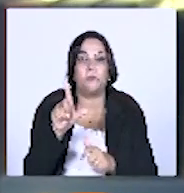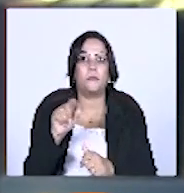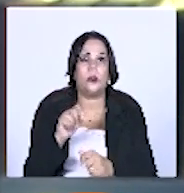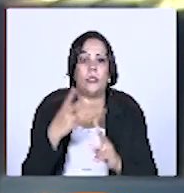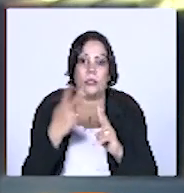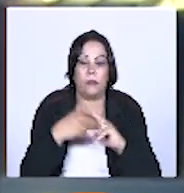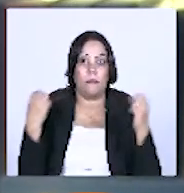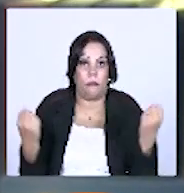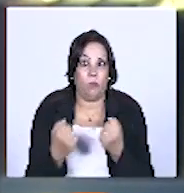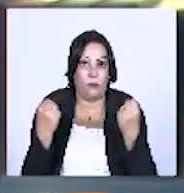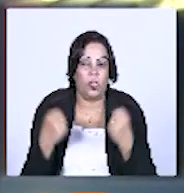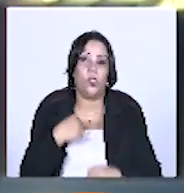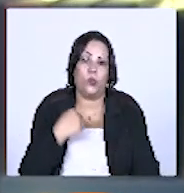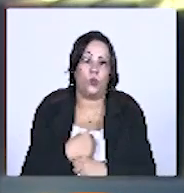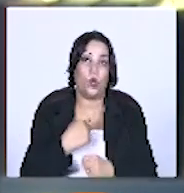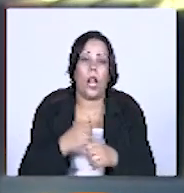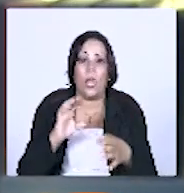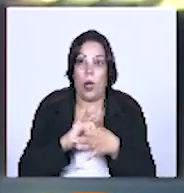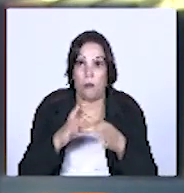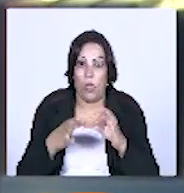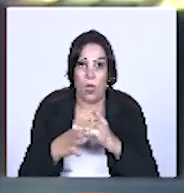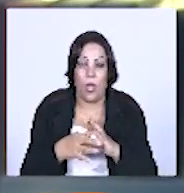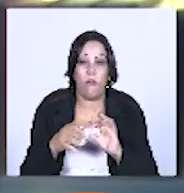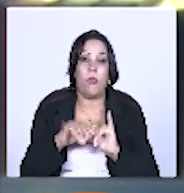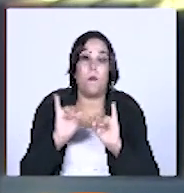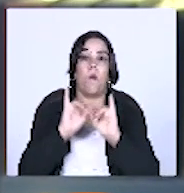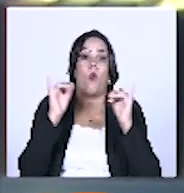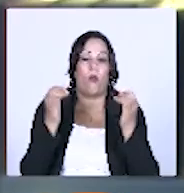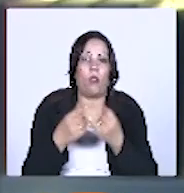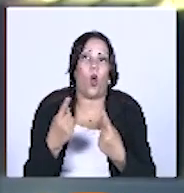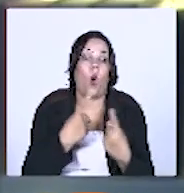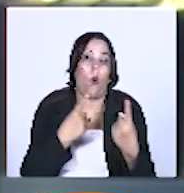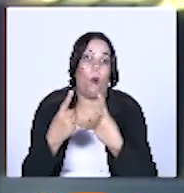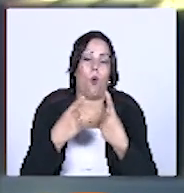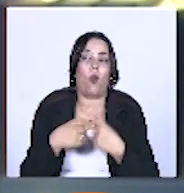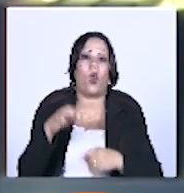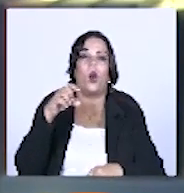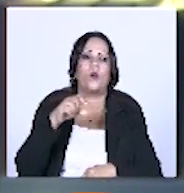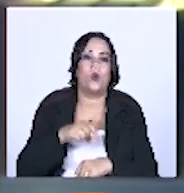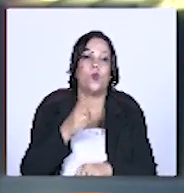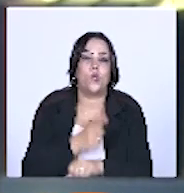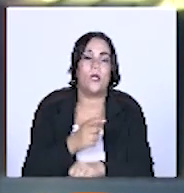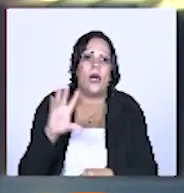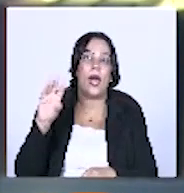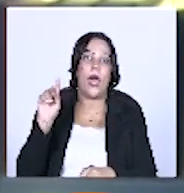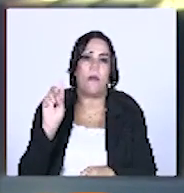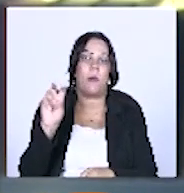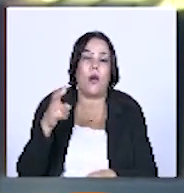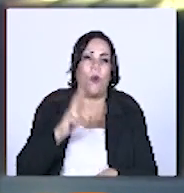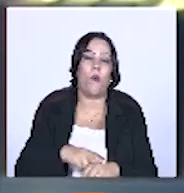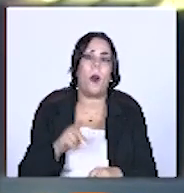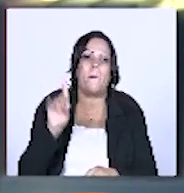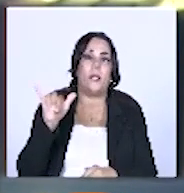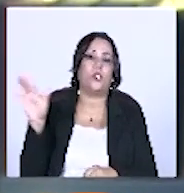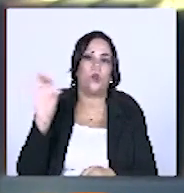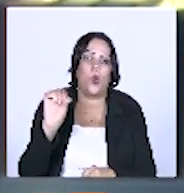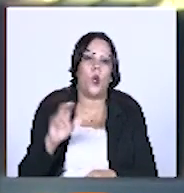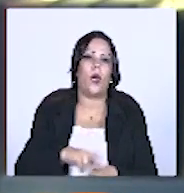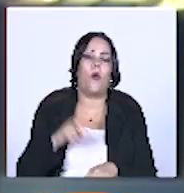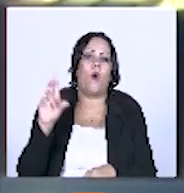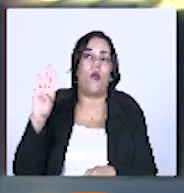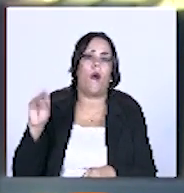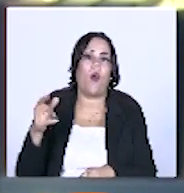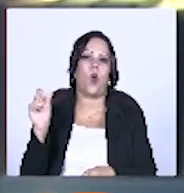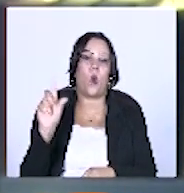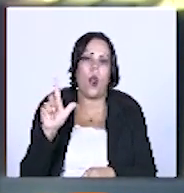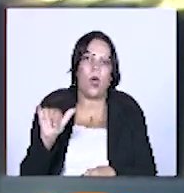الناشطين في مجال العمل الاهلي في منتدى حوار الثقافات الاستاذه هبه يسري والاستاذ بيشوي زايد والاستاذه كارولين